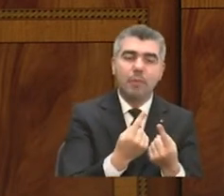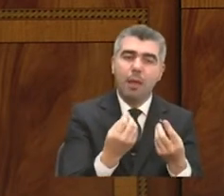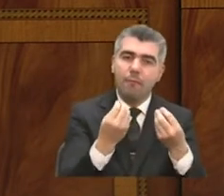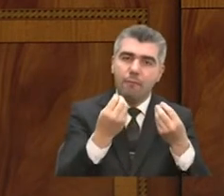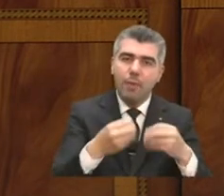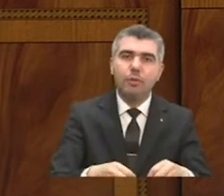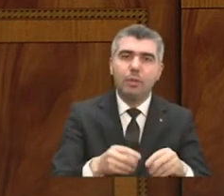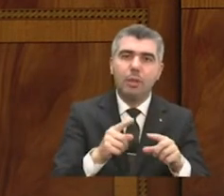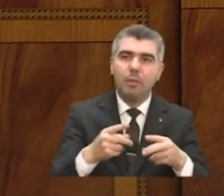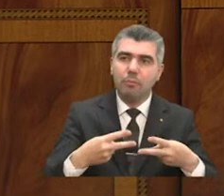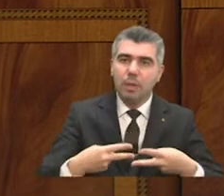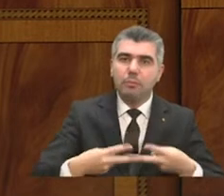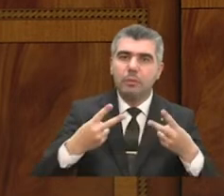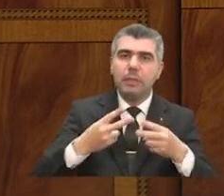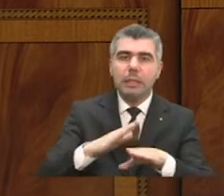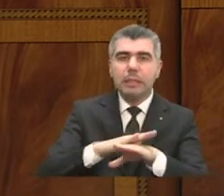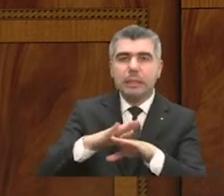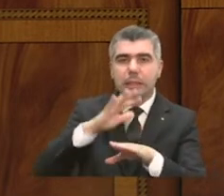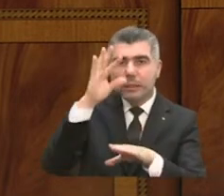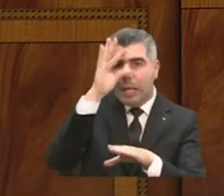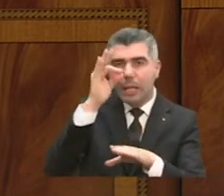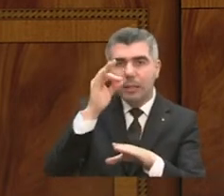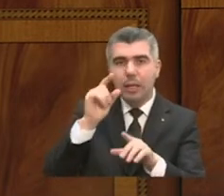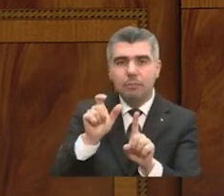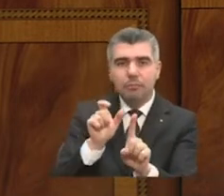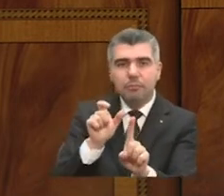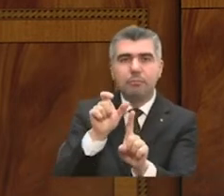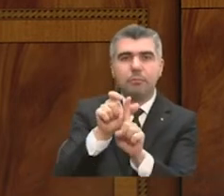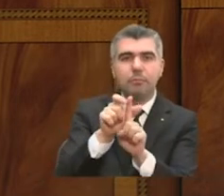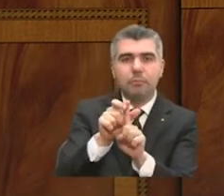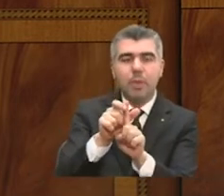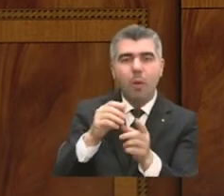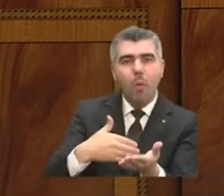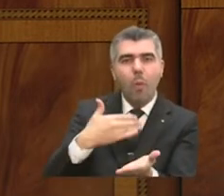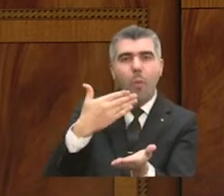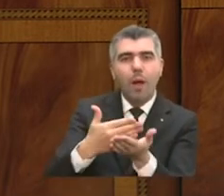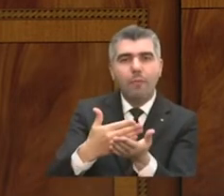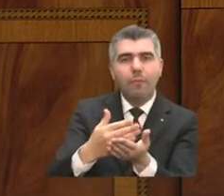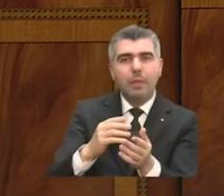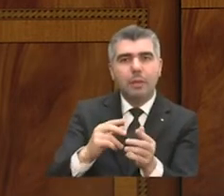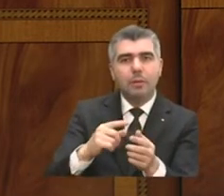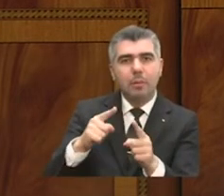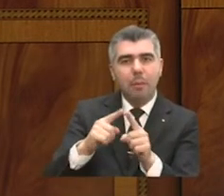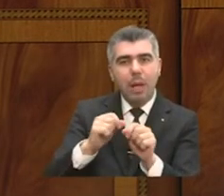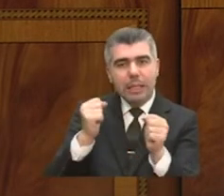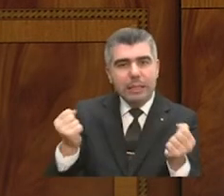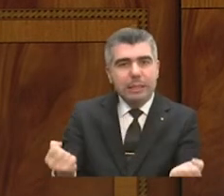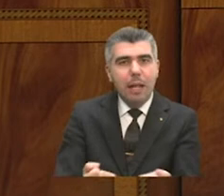poussés en cela par certaines parties qui